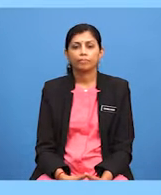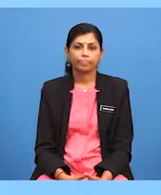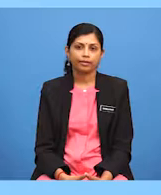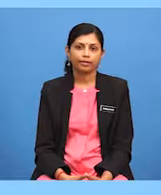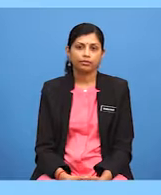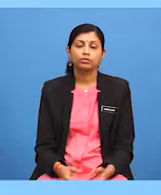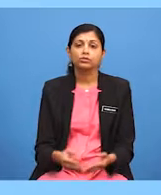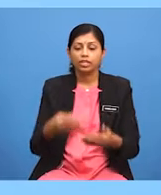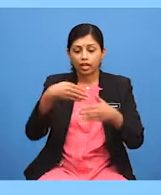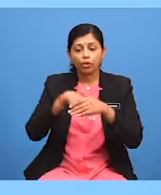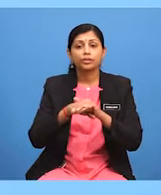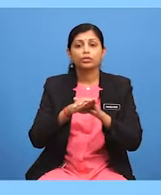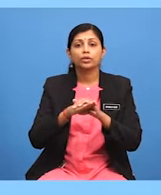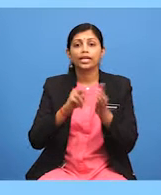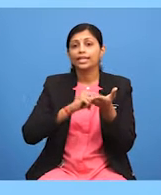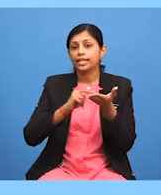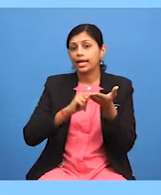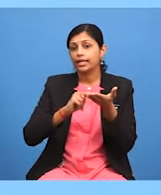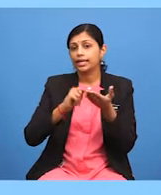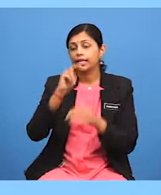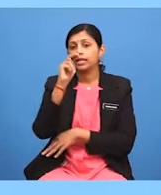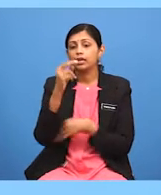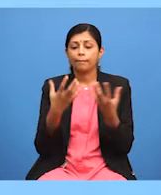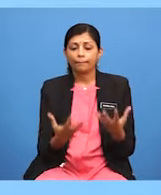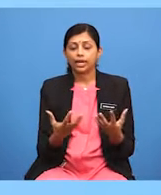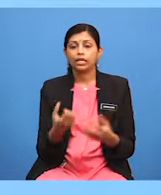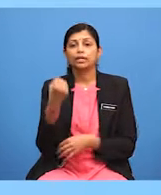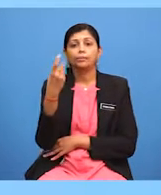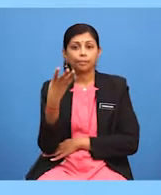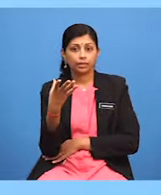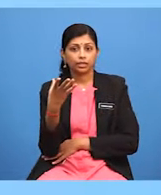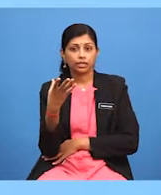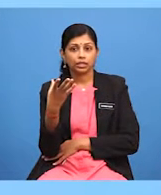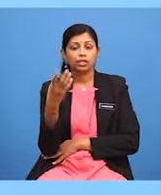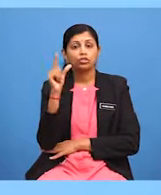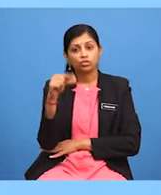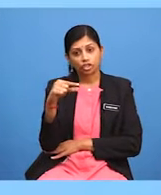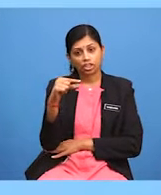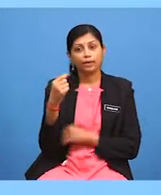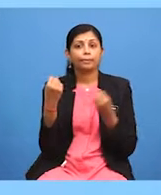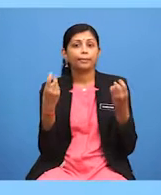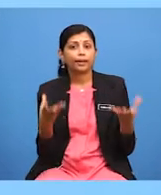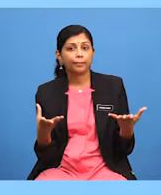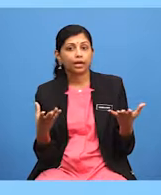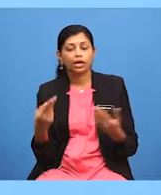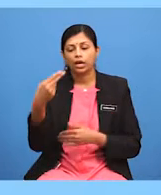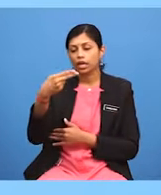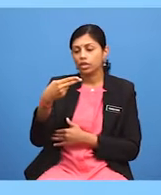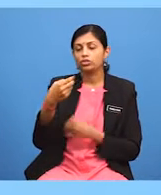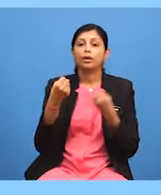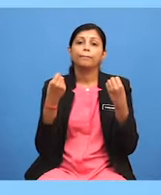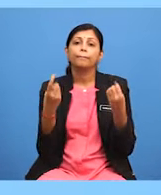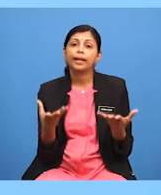Masukkan nilai jisim M, pecutan graviti G dan ketinggian H